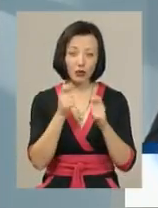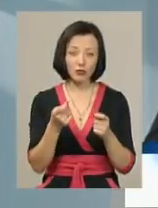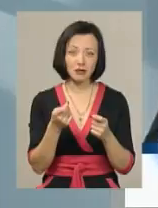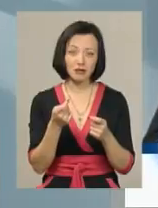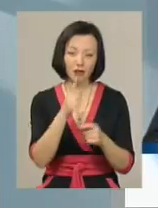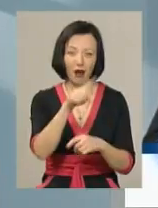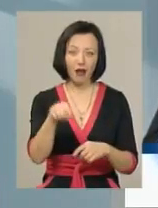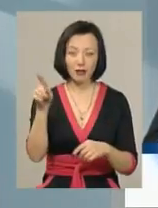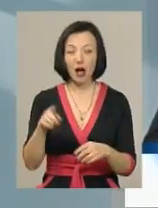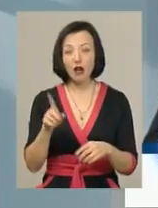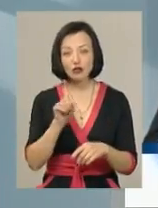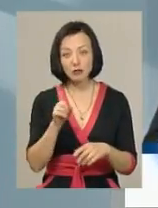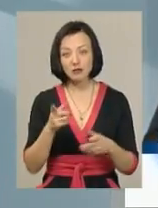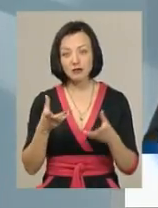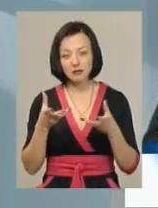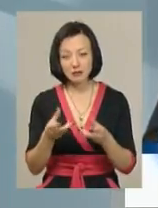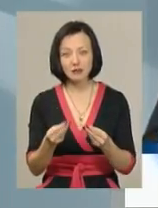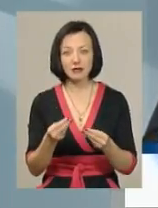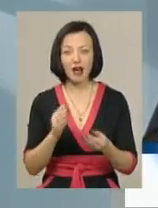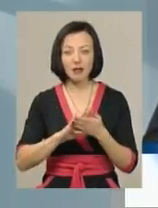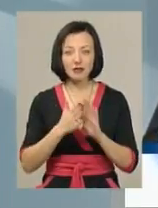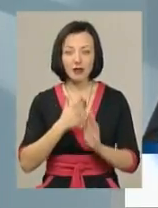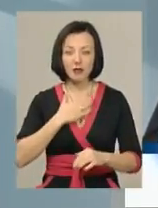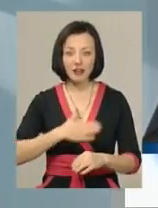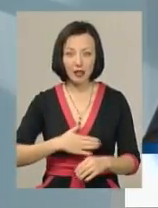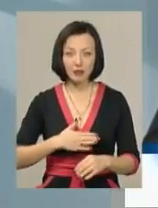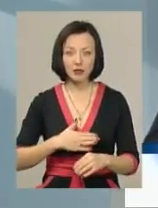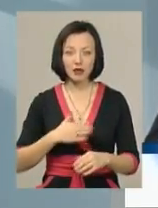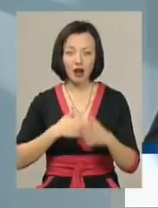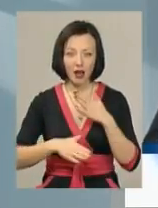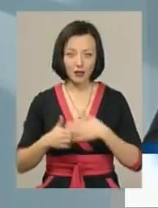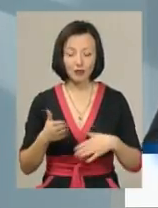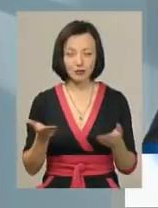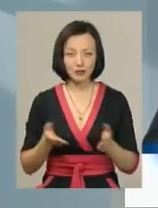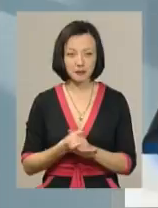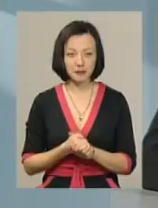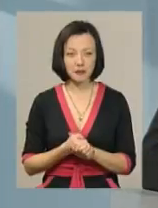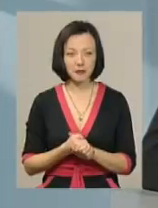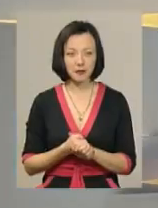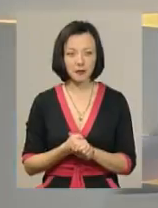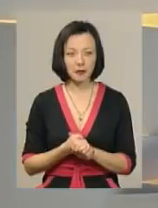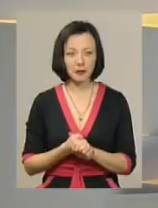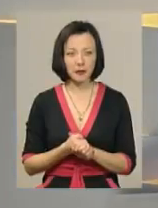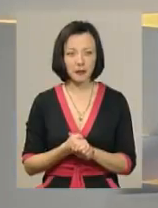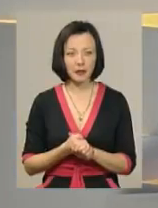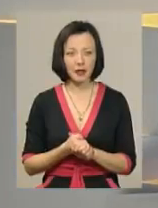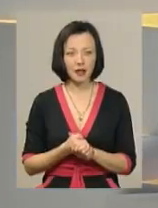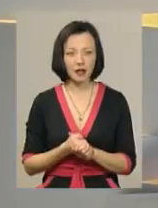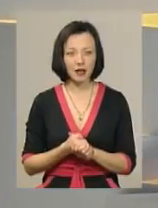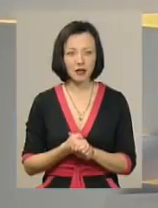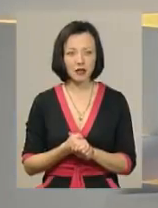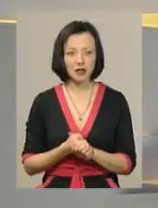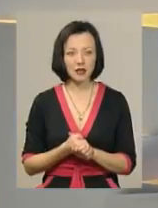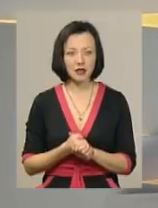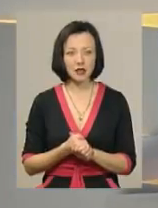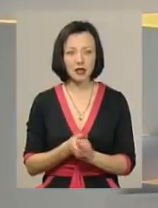ми ж говоримо про те щоби створити атмосферу приємну створити атмосферу радіснугу а от хотіла би ще питання так у